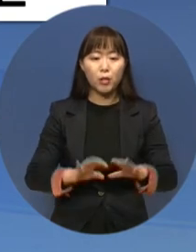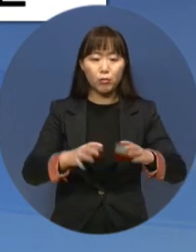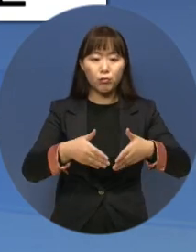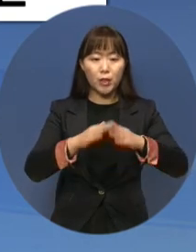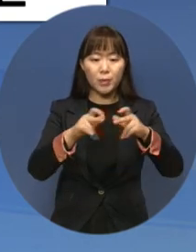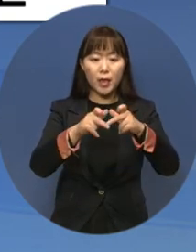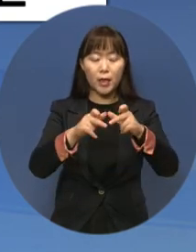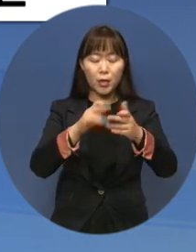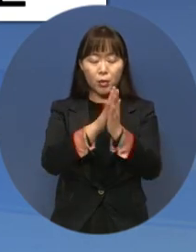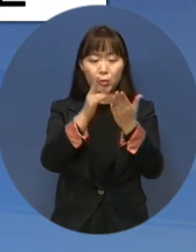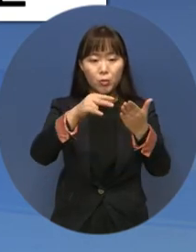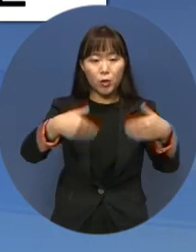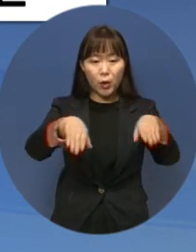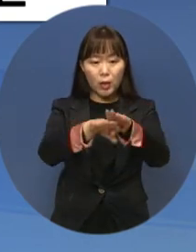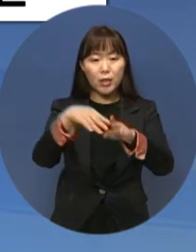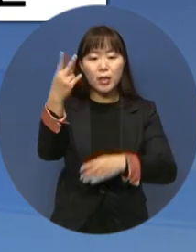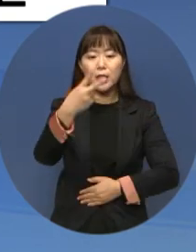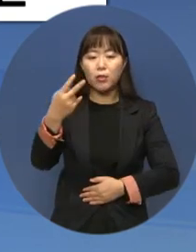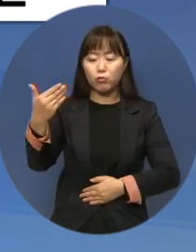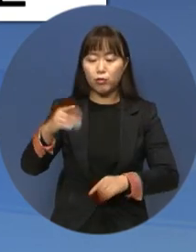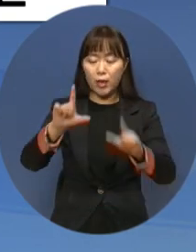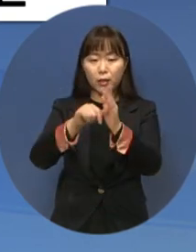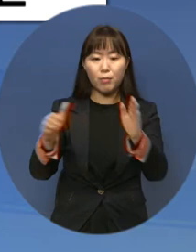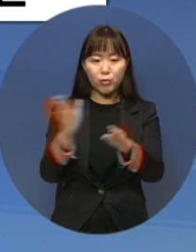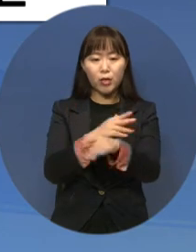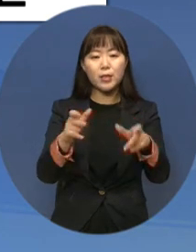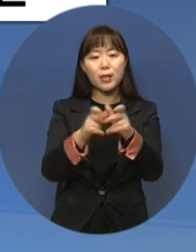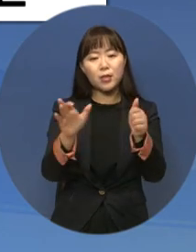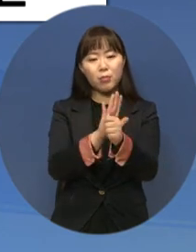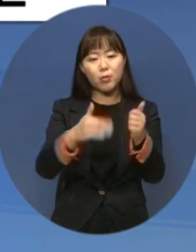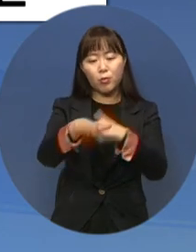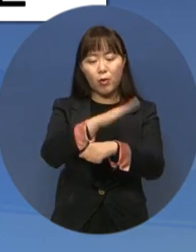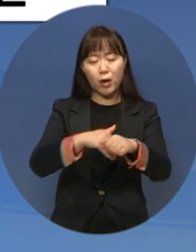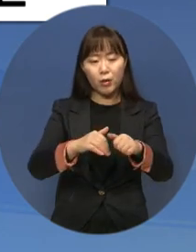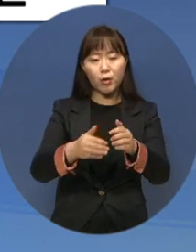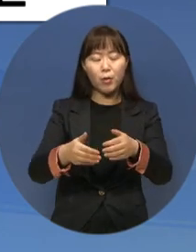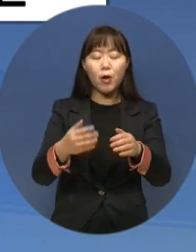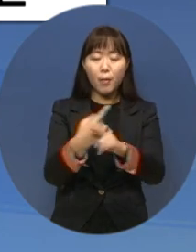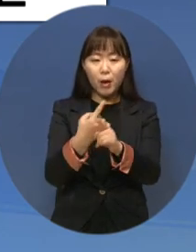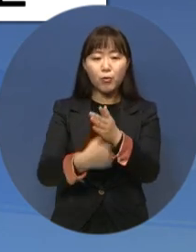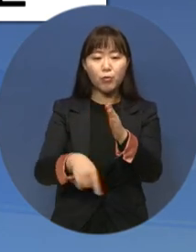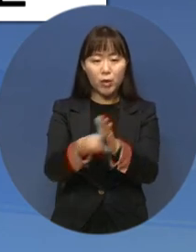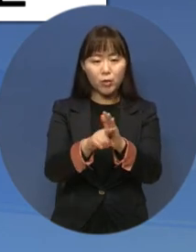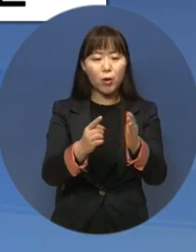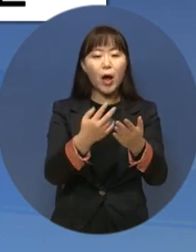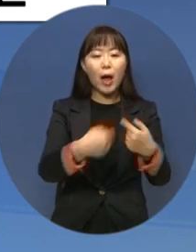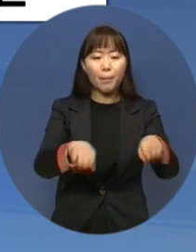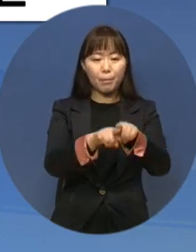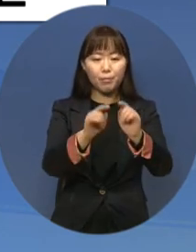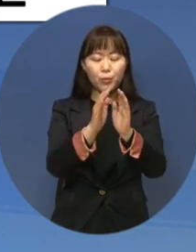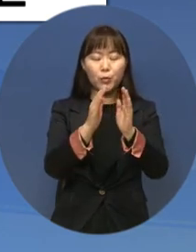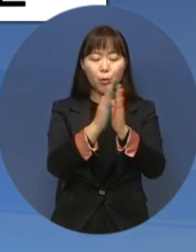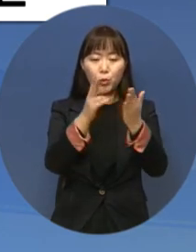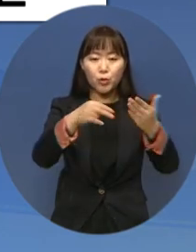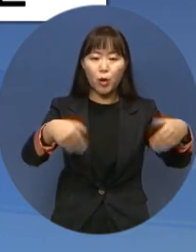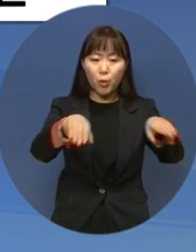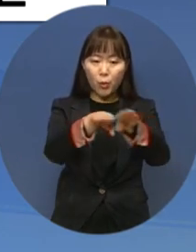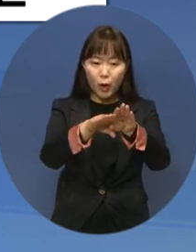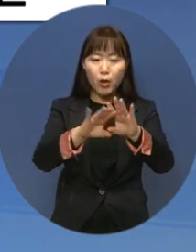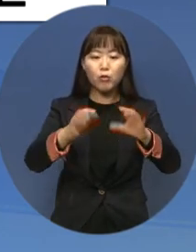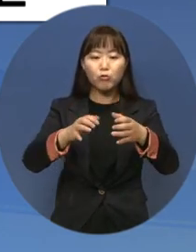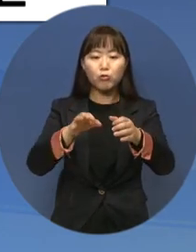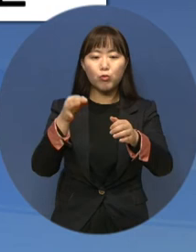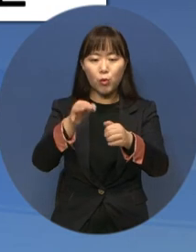국립장애인도서관은 지난 2009년부터 장애인 서비스 환경 구축을 위해 공공도서관 독서보조기기